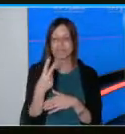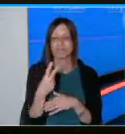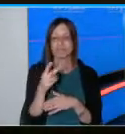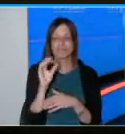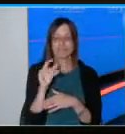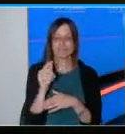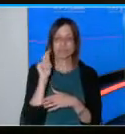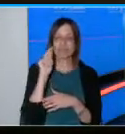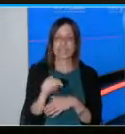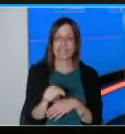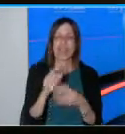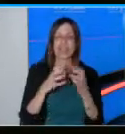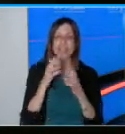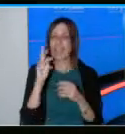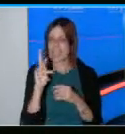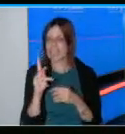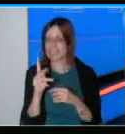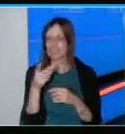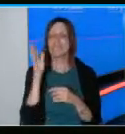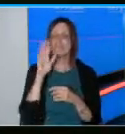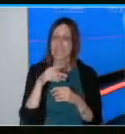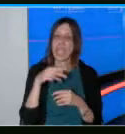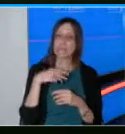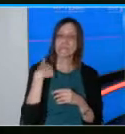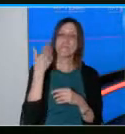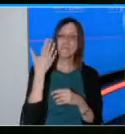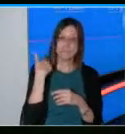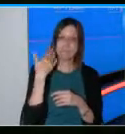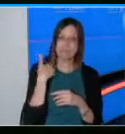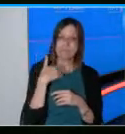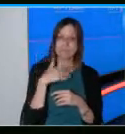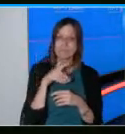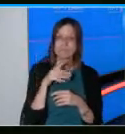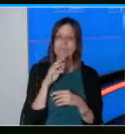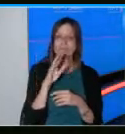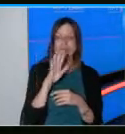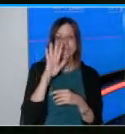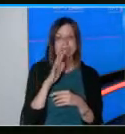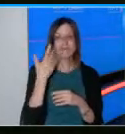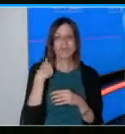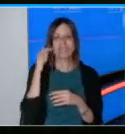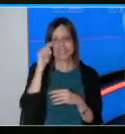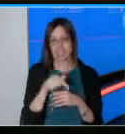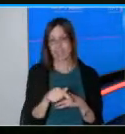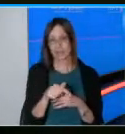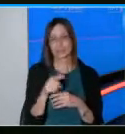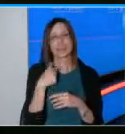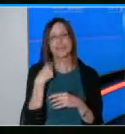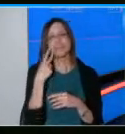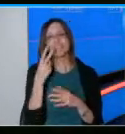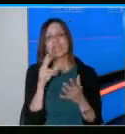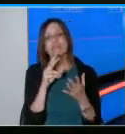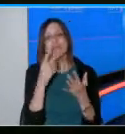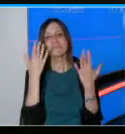הוא מגיע בכפר קסם, יגיע גם, היה במאי, ויגיע גם בעתיד. זהו, אבל אתה יודע, אם אנחנו מסתכלים על